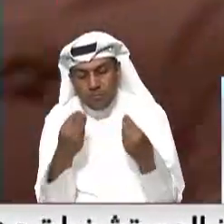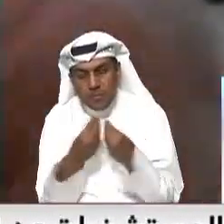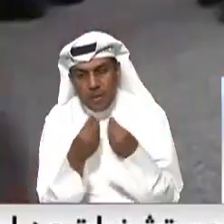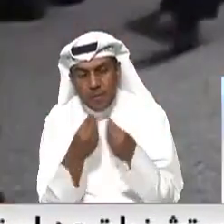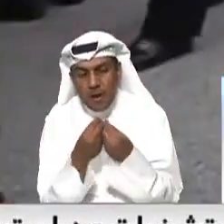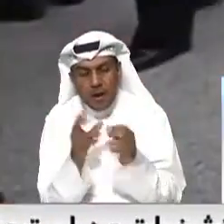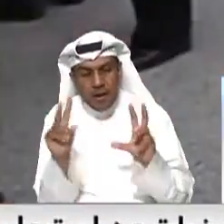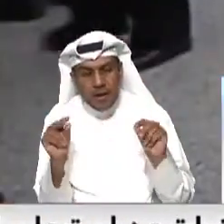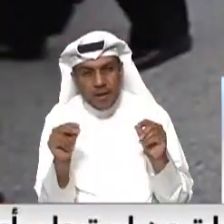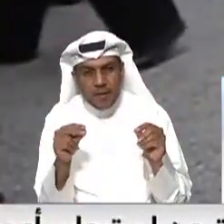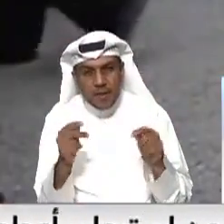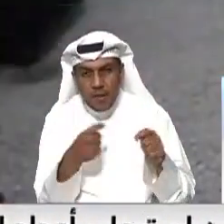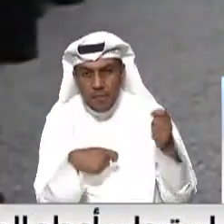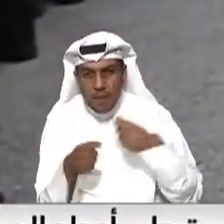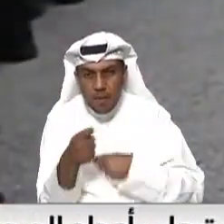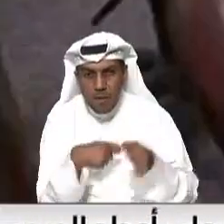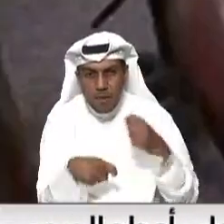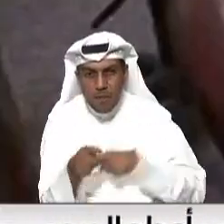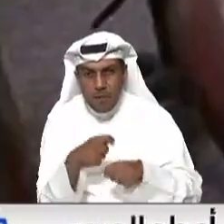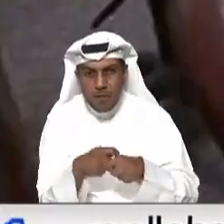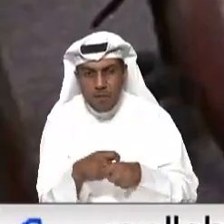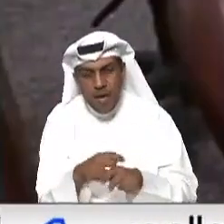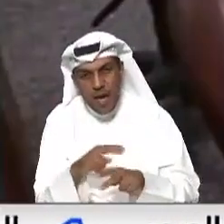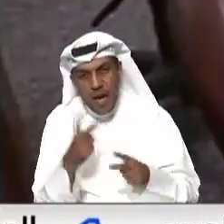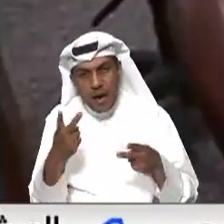الاجنبيه تجاهها غير المقيمين